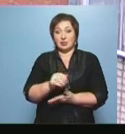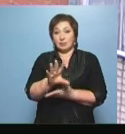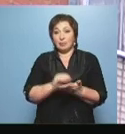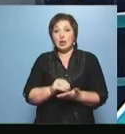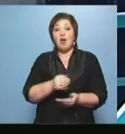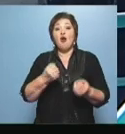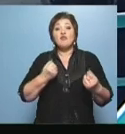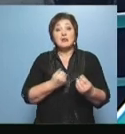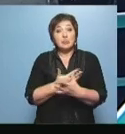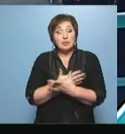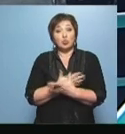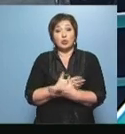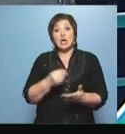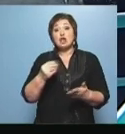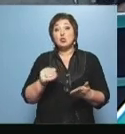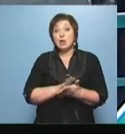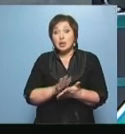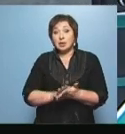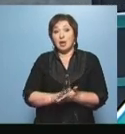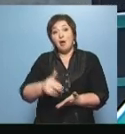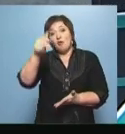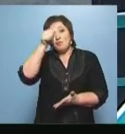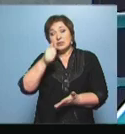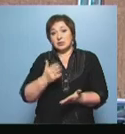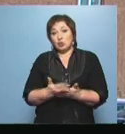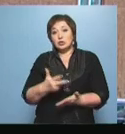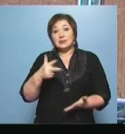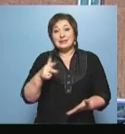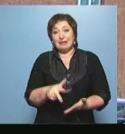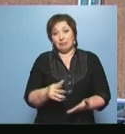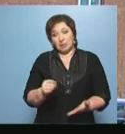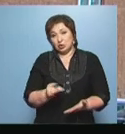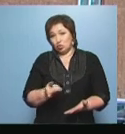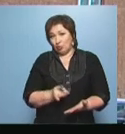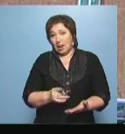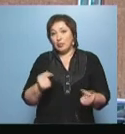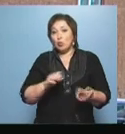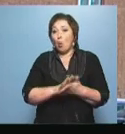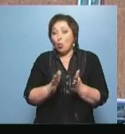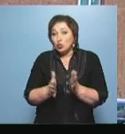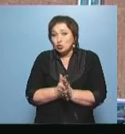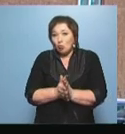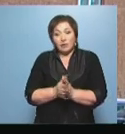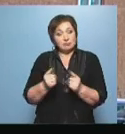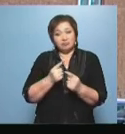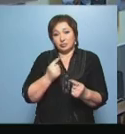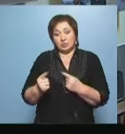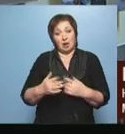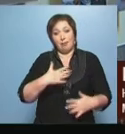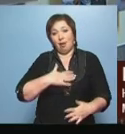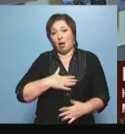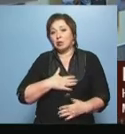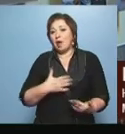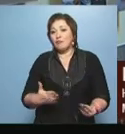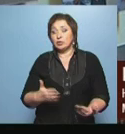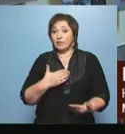Питерском университете студенты-бюджетники в месяц отдают почти 3000 рублей, при том, что условия далеки от комфортных. В нашей